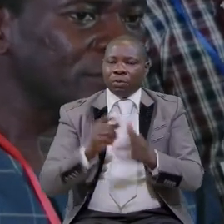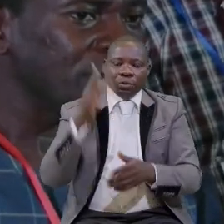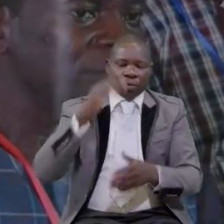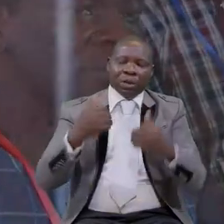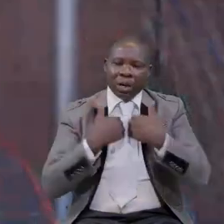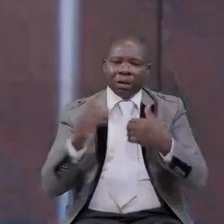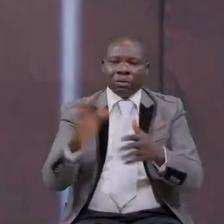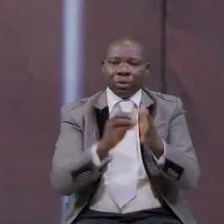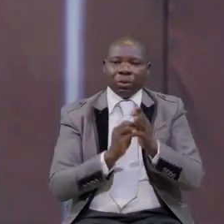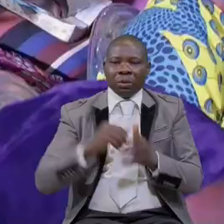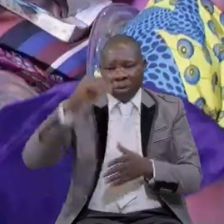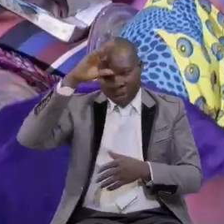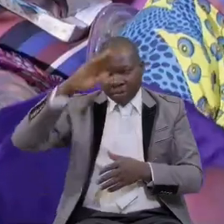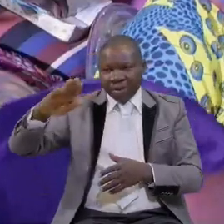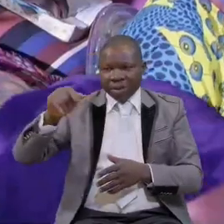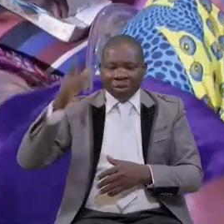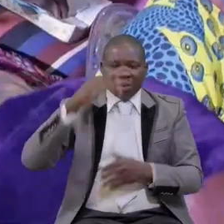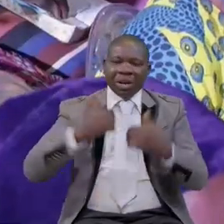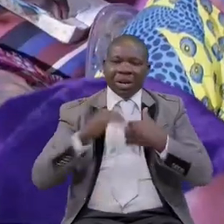Les hommes, vous aurez pour vous.